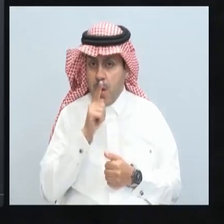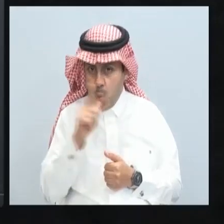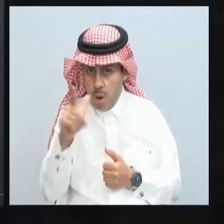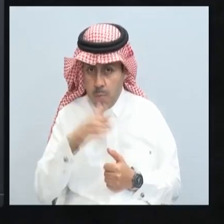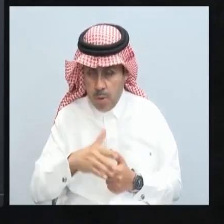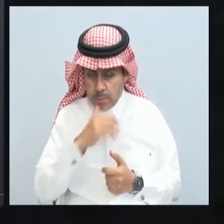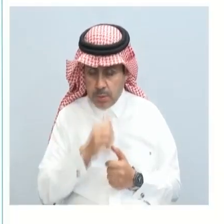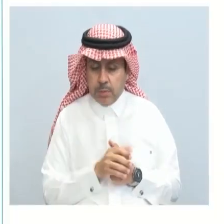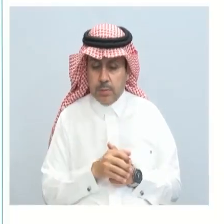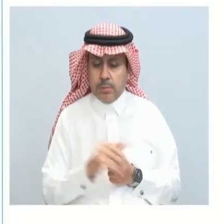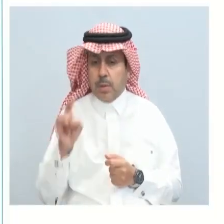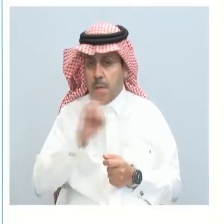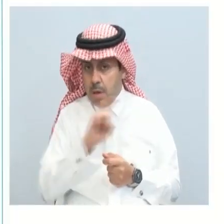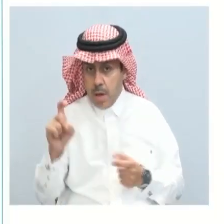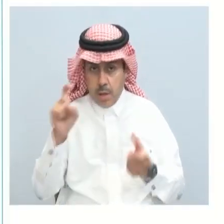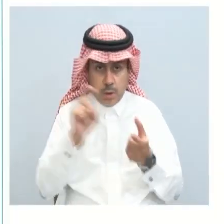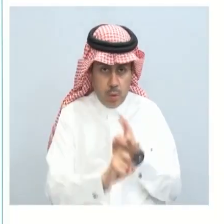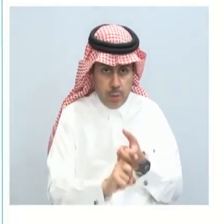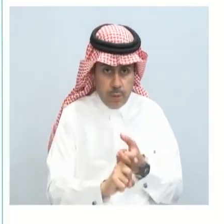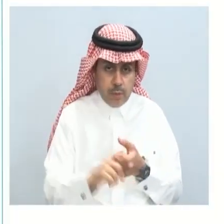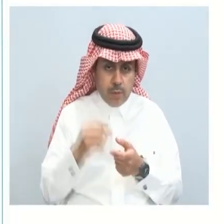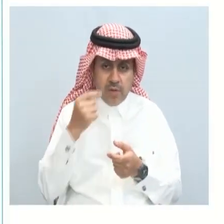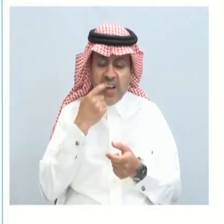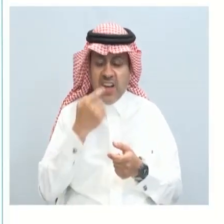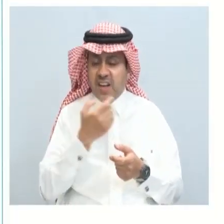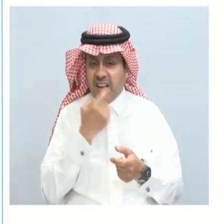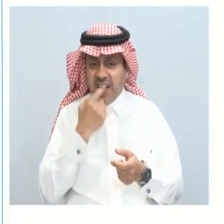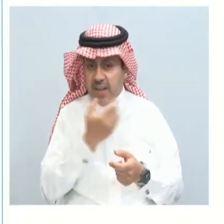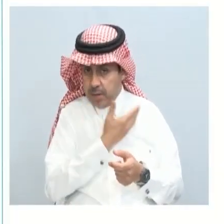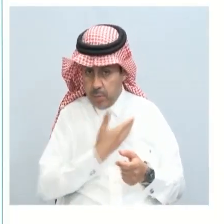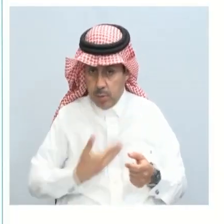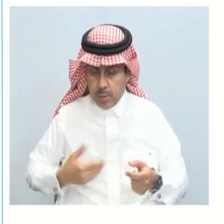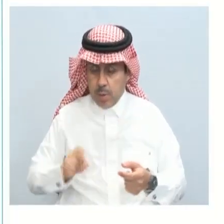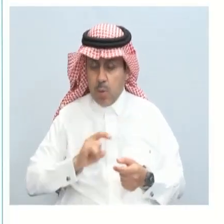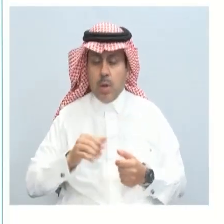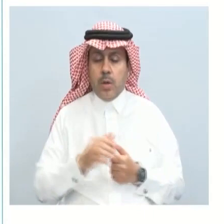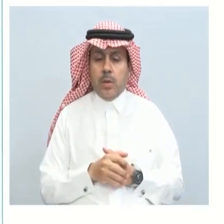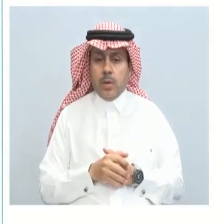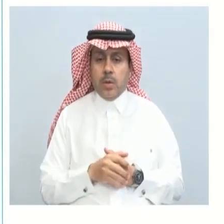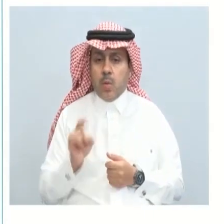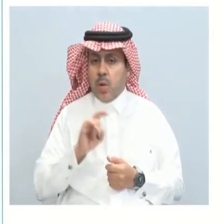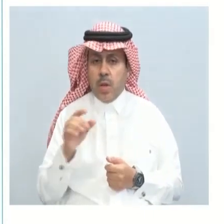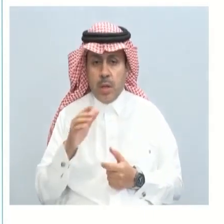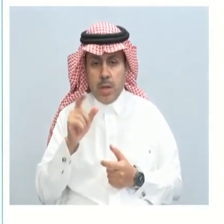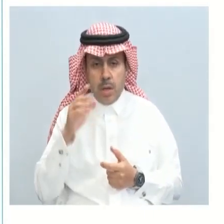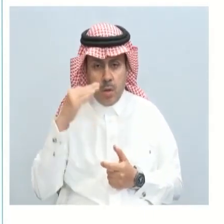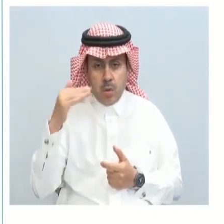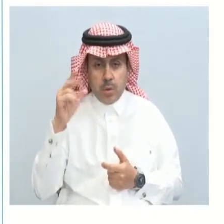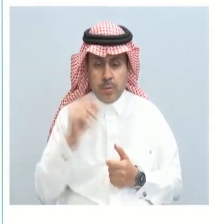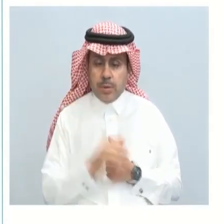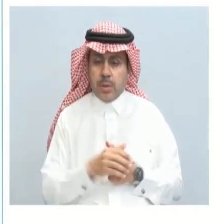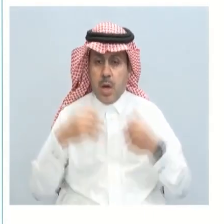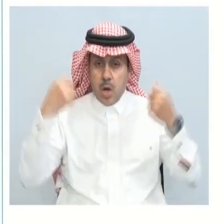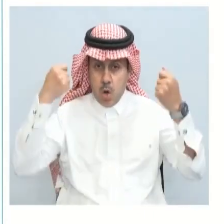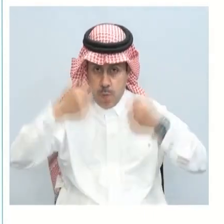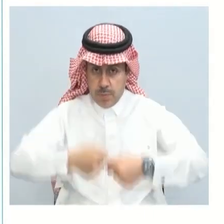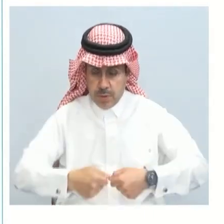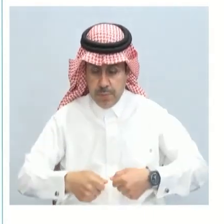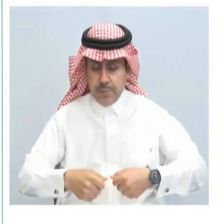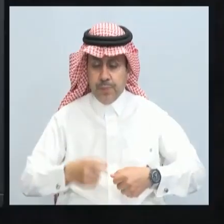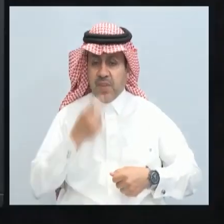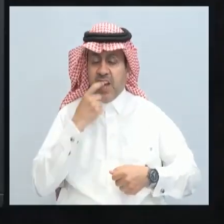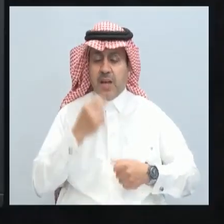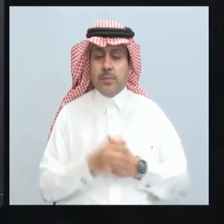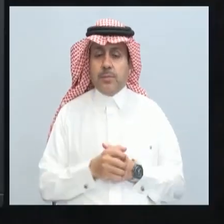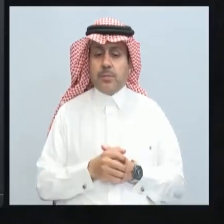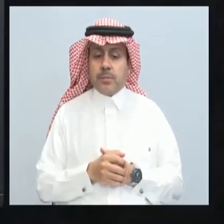وسلم لا ينكح المحرم ولا ينكح ولا يخطب فهو متلبس باحرام لحج